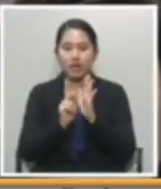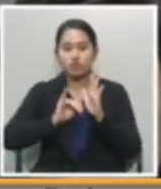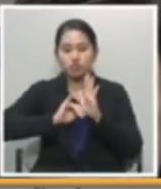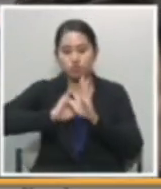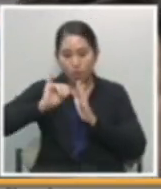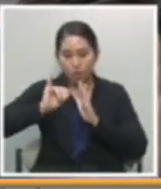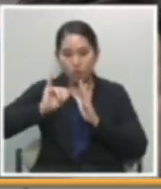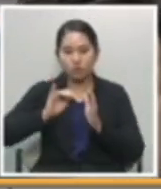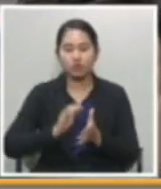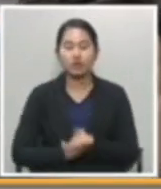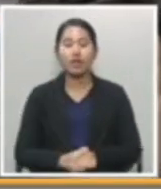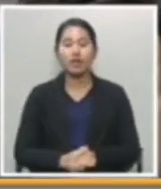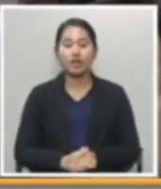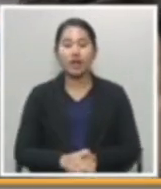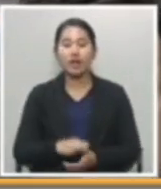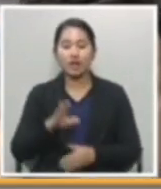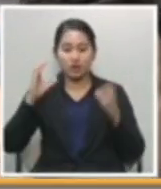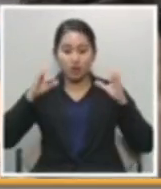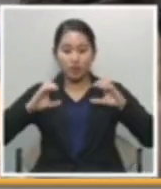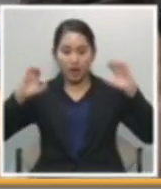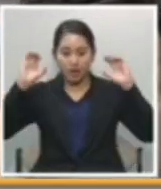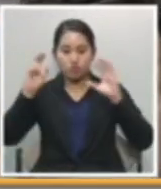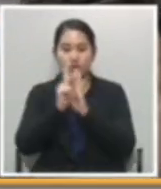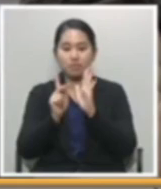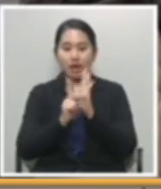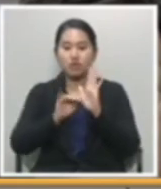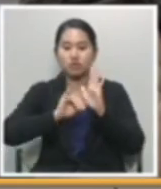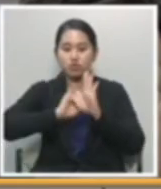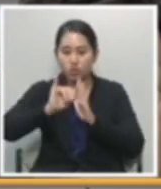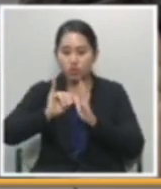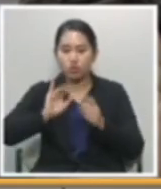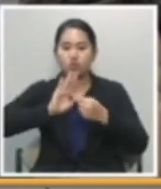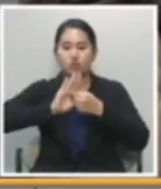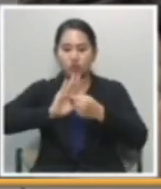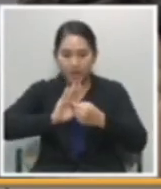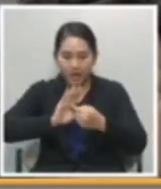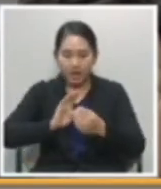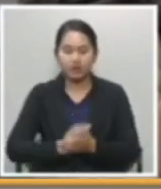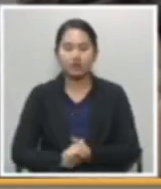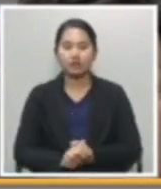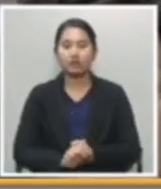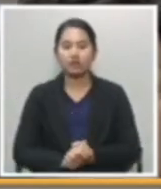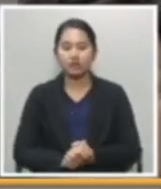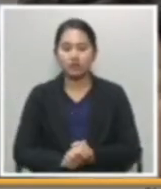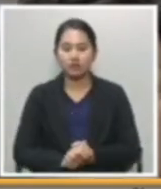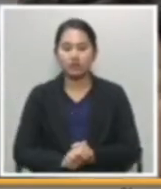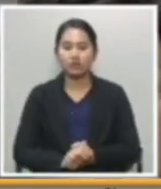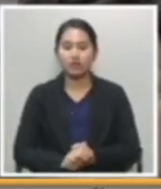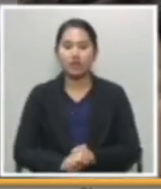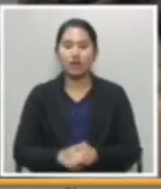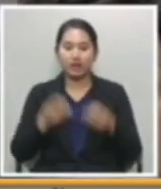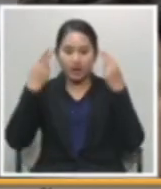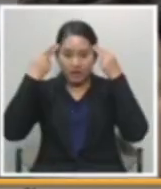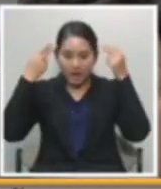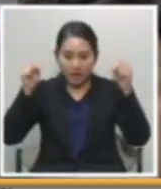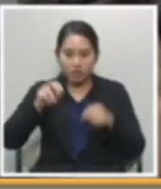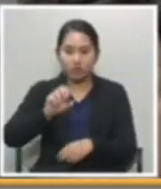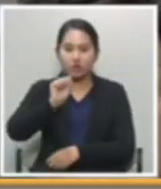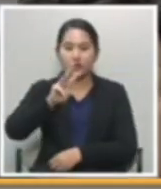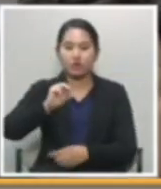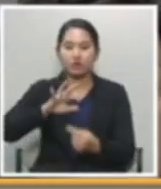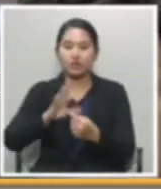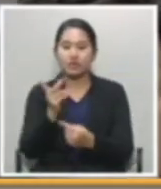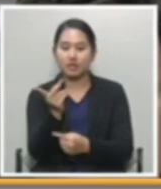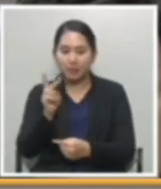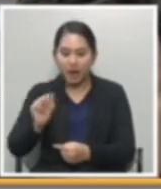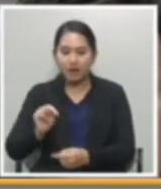นะฮะถ้าเป็นรัฐบาลที่ชอบด้วยกฎหมายเช่นรัฐบาลท่านสุรยุทธ์ท่านสมัครนะครับท่านสมชายท่านสิทธิ์